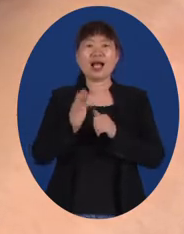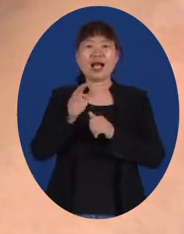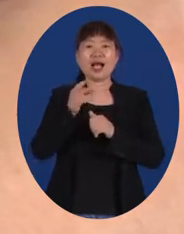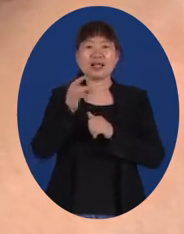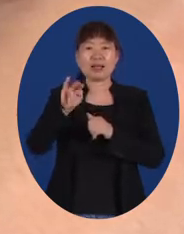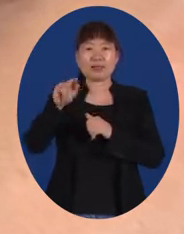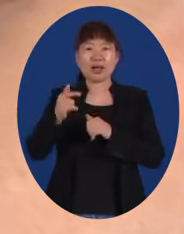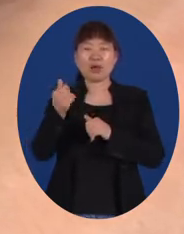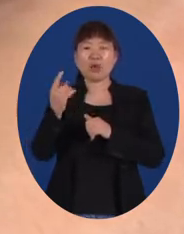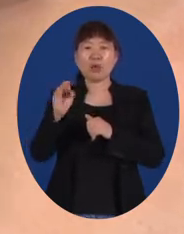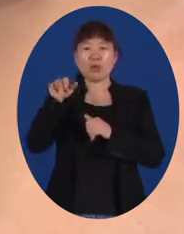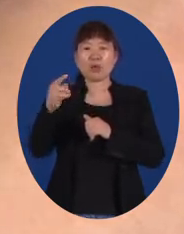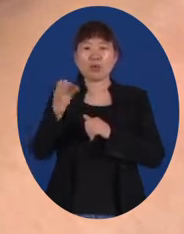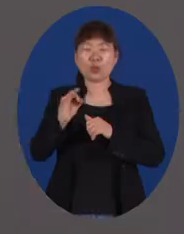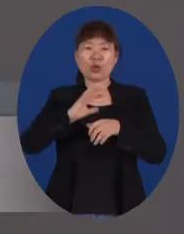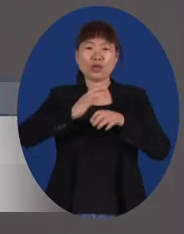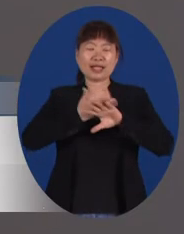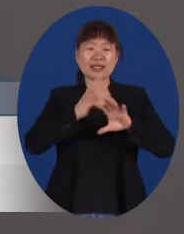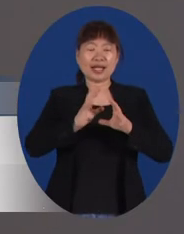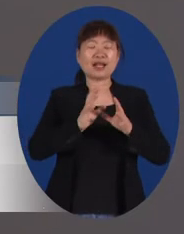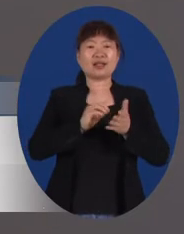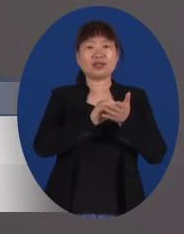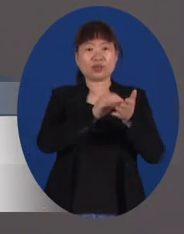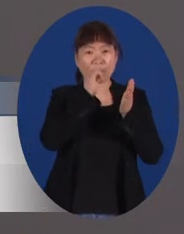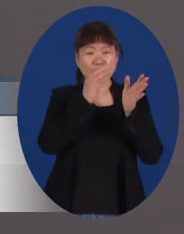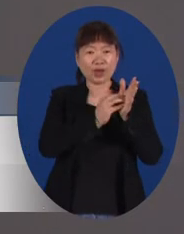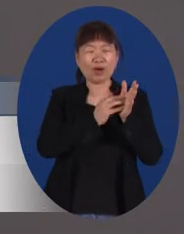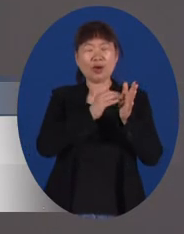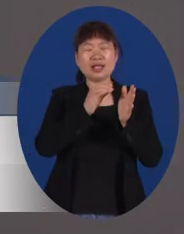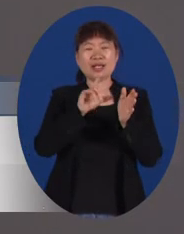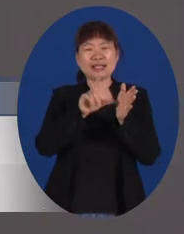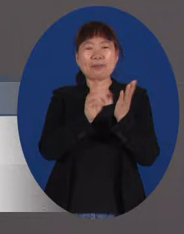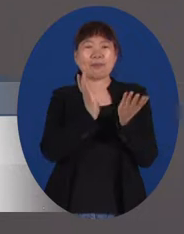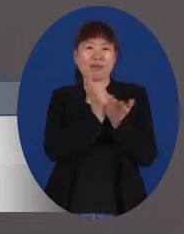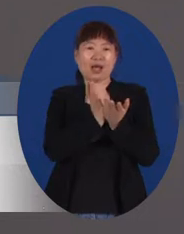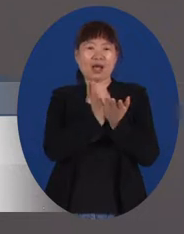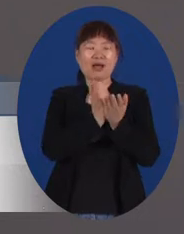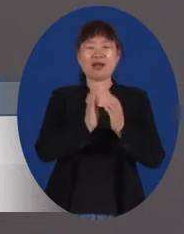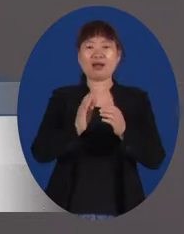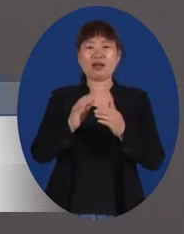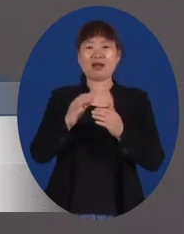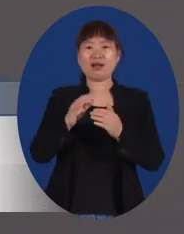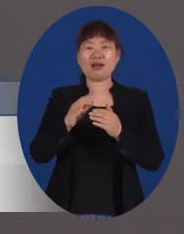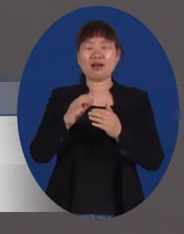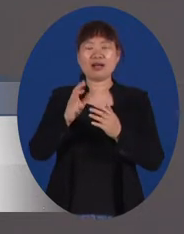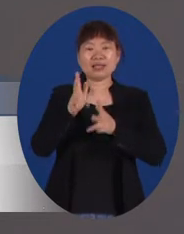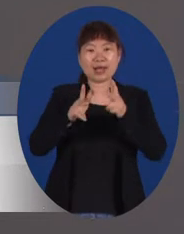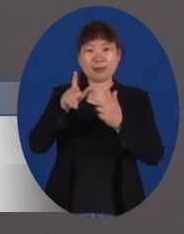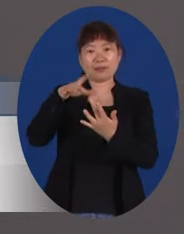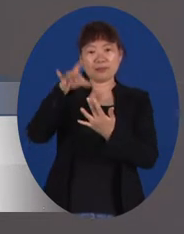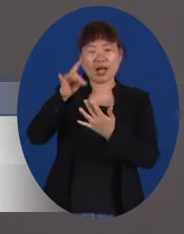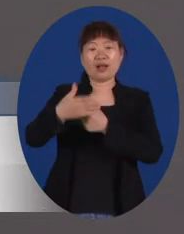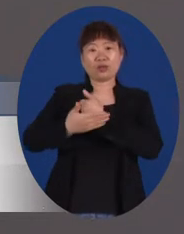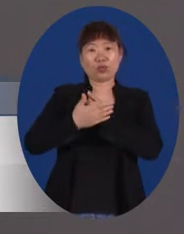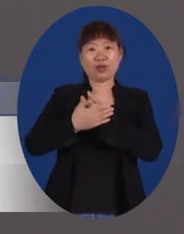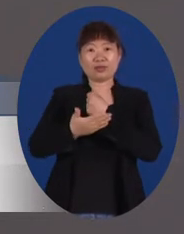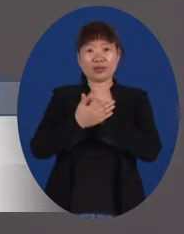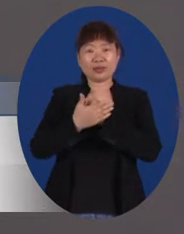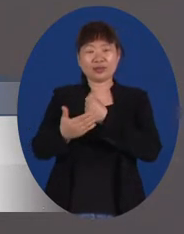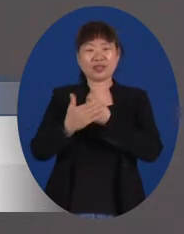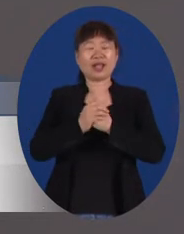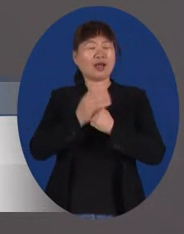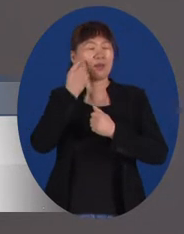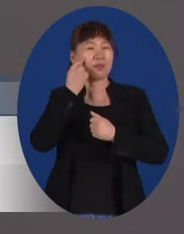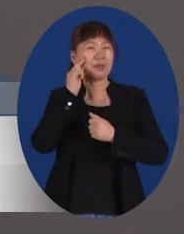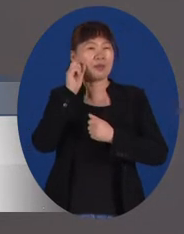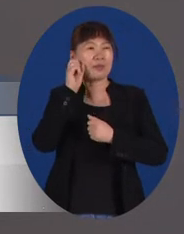글로벌 시장으로 진출했습니다 아주 좋은 타이밍에 예 지원사업에 선정돼 서 그 비용으로 그래도 배 달 간